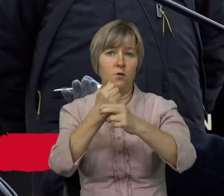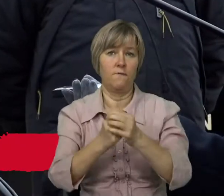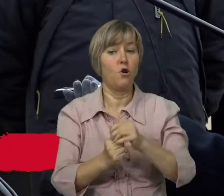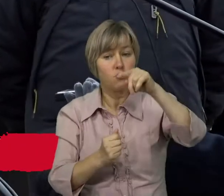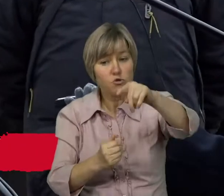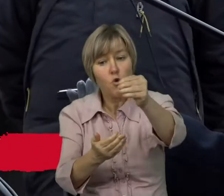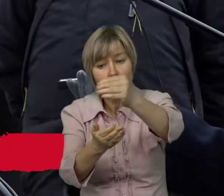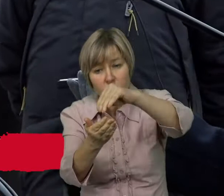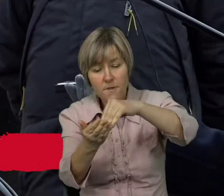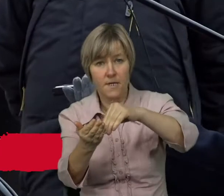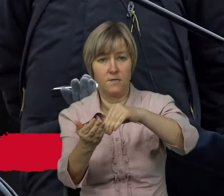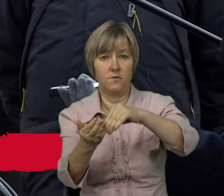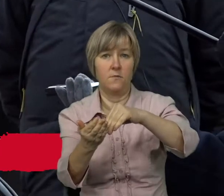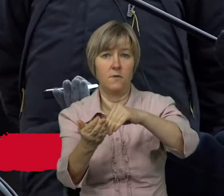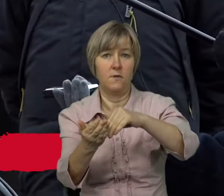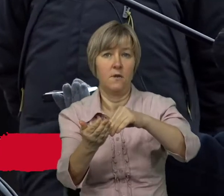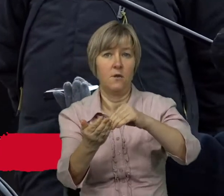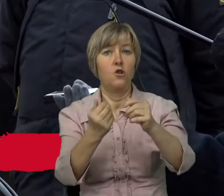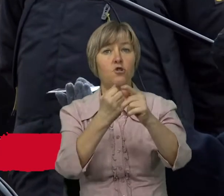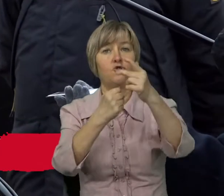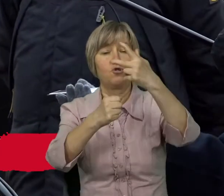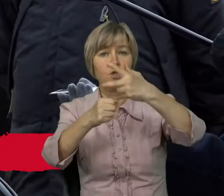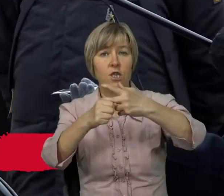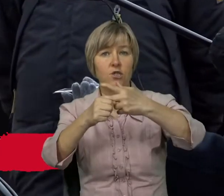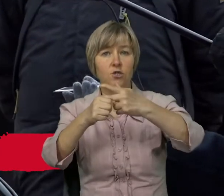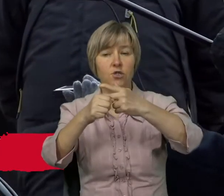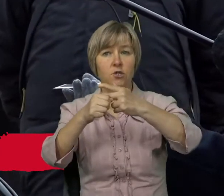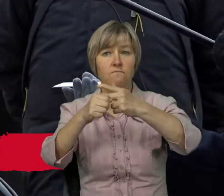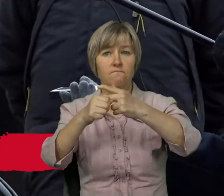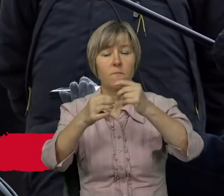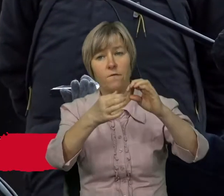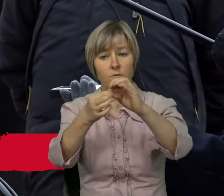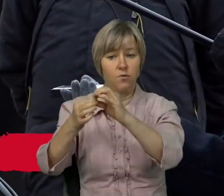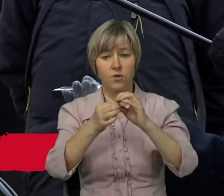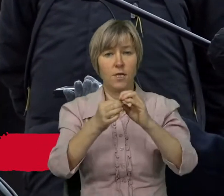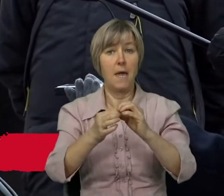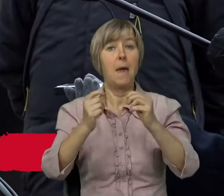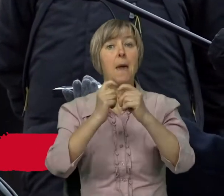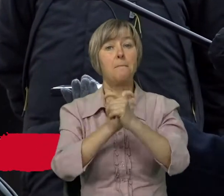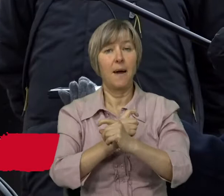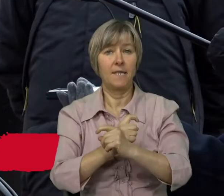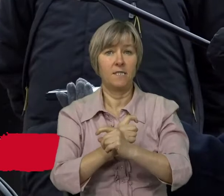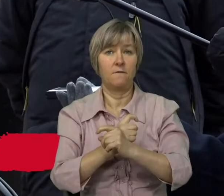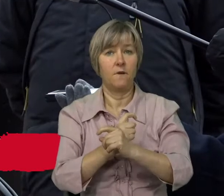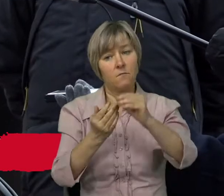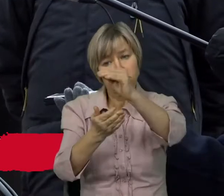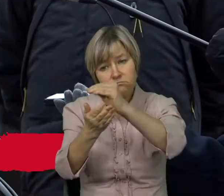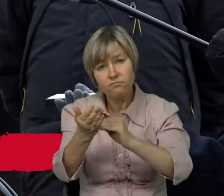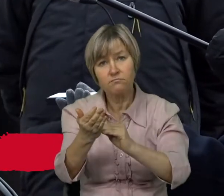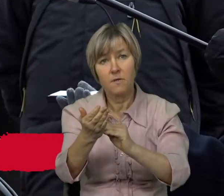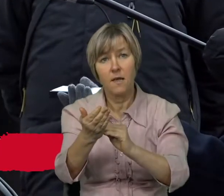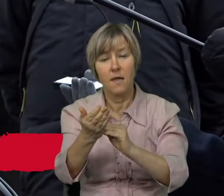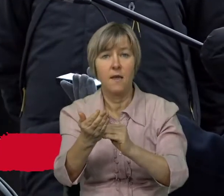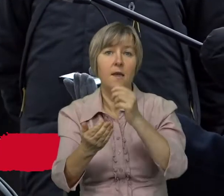podpisaliśmy, niemal 30 głów państw i szefów rządów podpisało akt erekcyjny o powołaniu Europejskiego